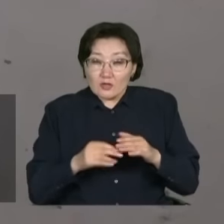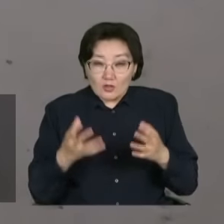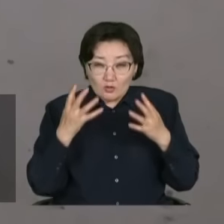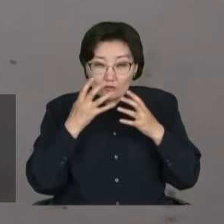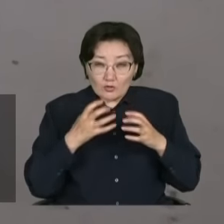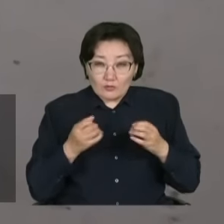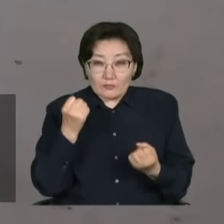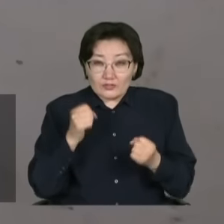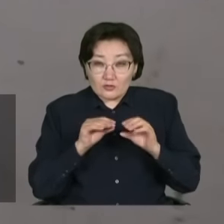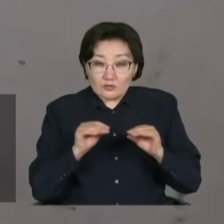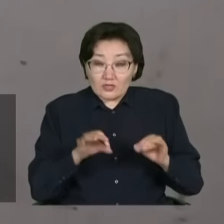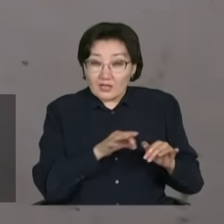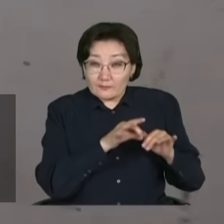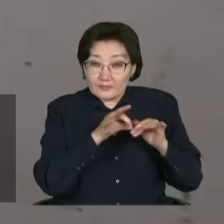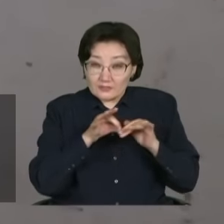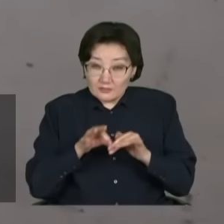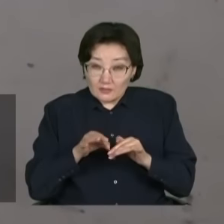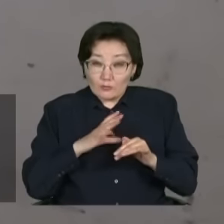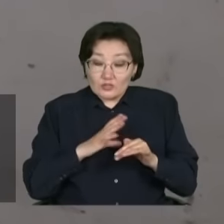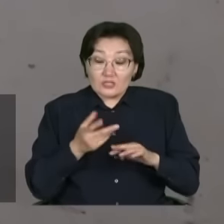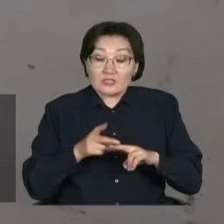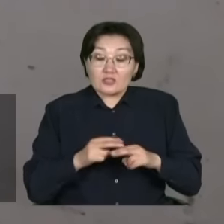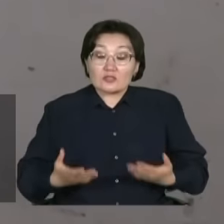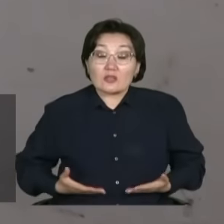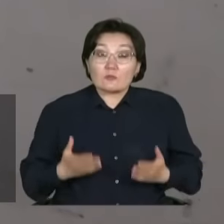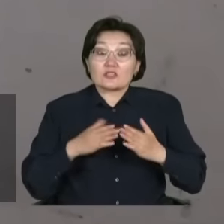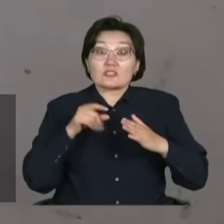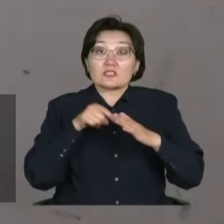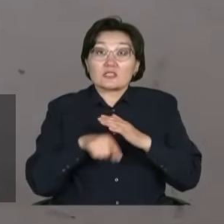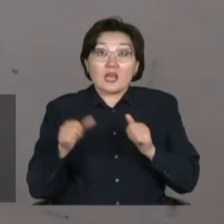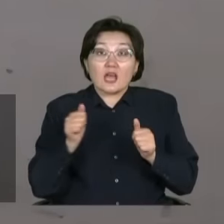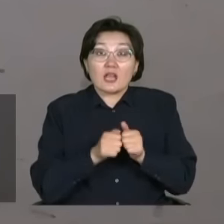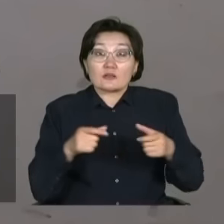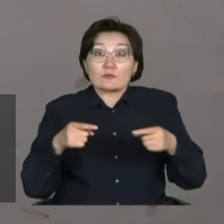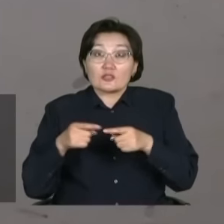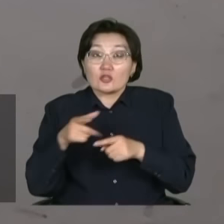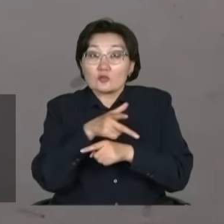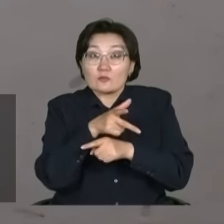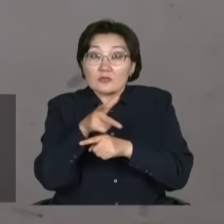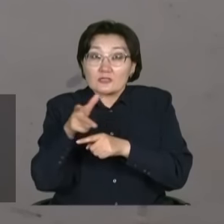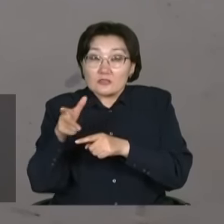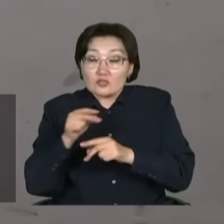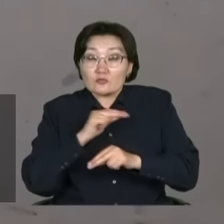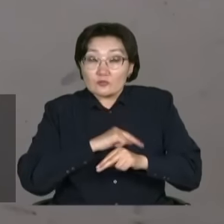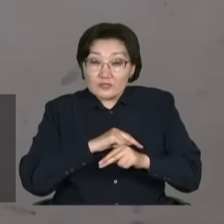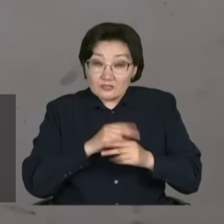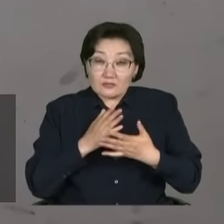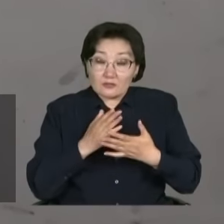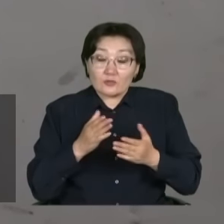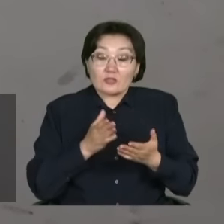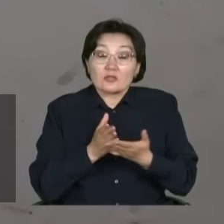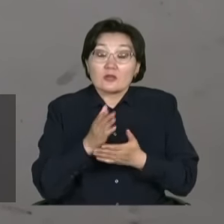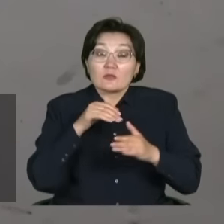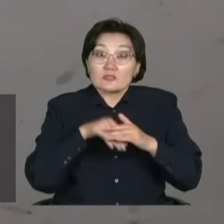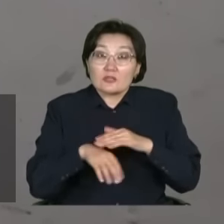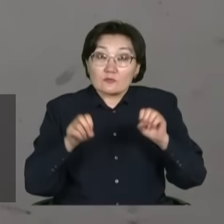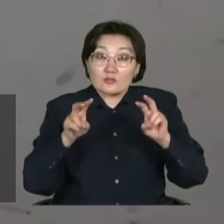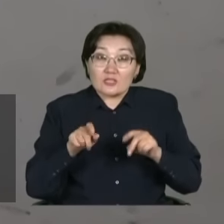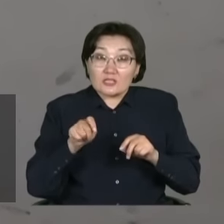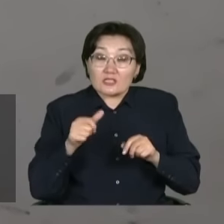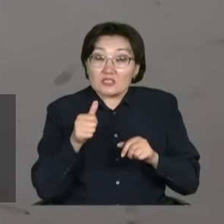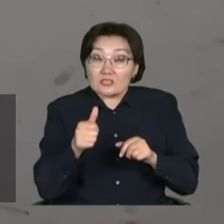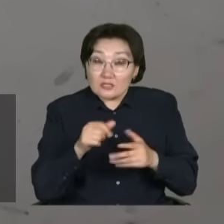көлік тұрағына алып келген көрінеді. Айта кетейік, бұл тұрғын үй кешенінде әр жерде бейне бақылау камералары бар. Кіріп шығу үшін арнайы кілтіңіз